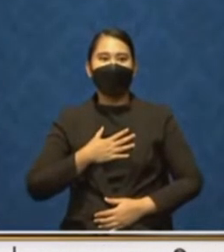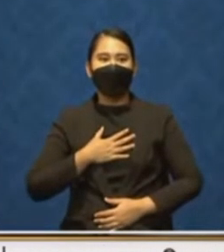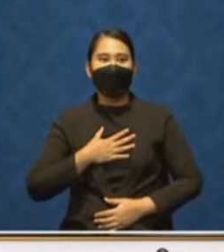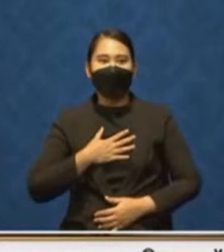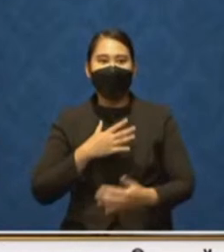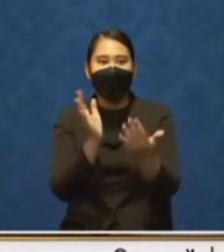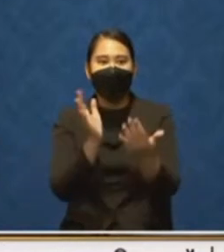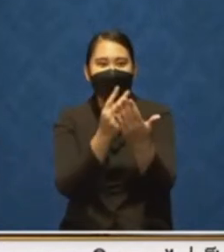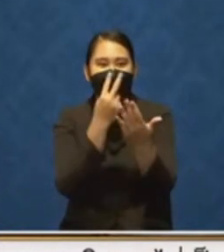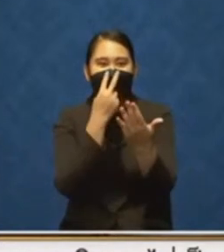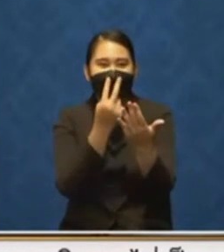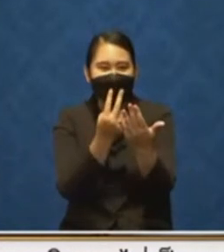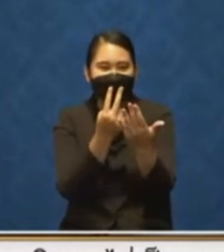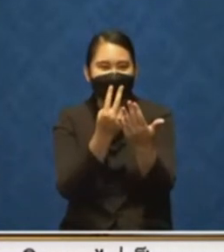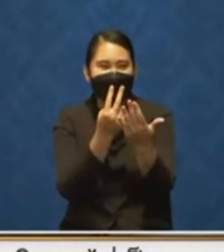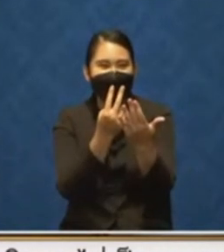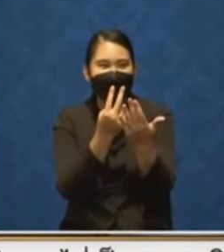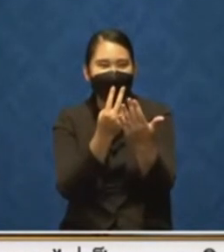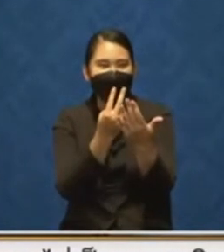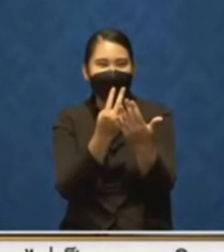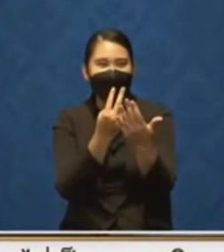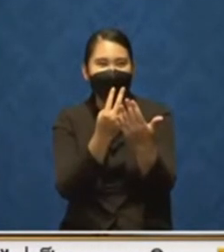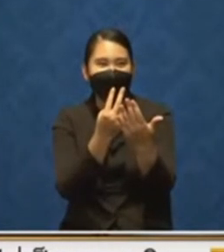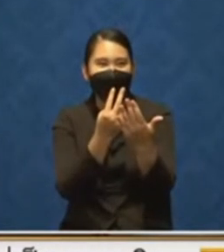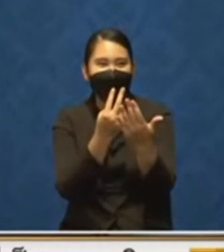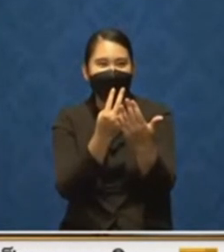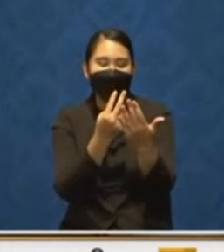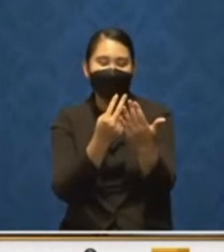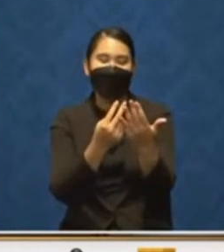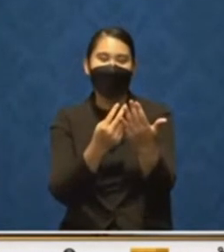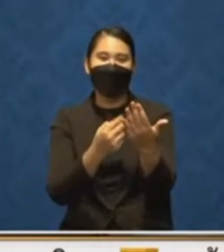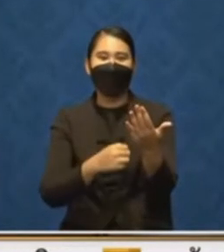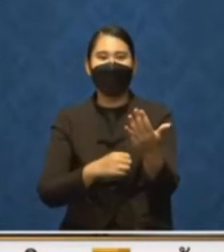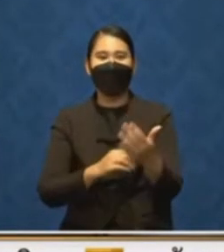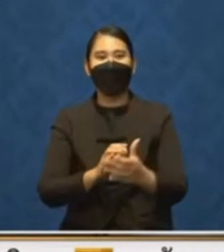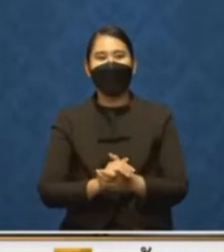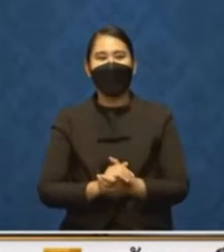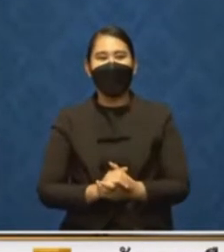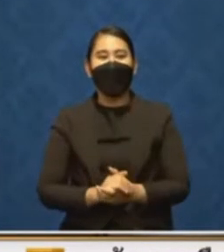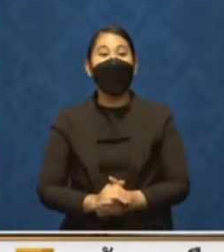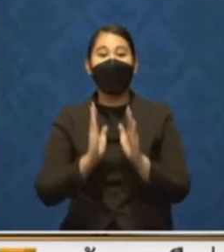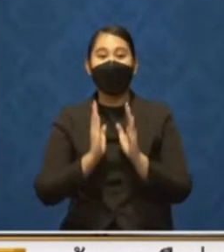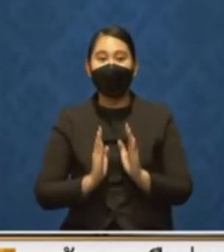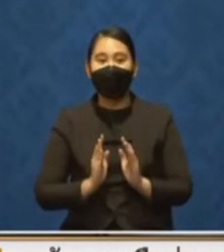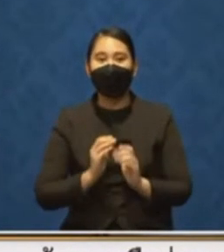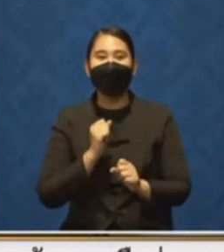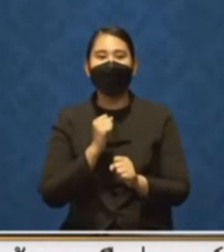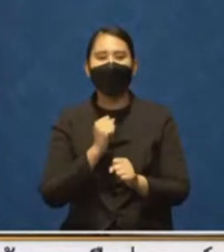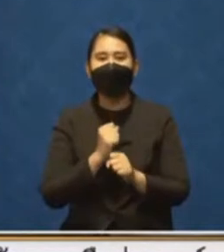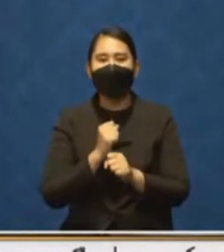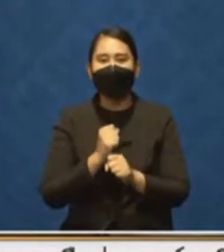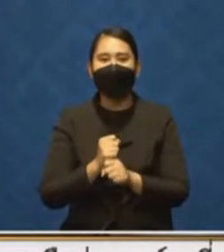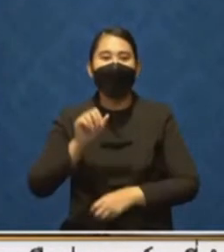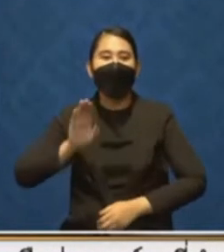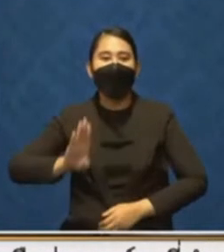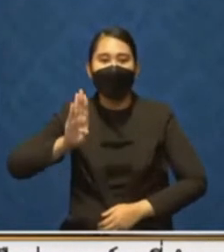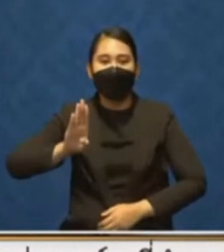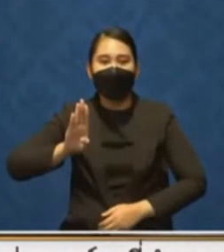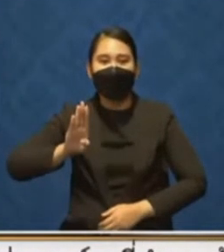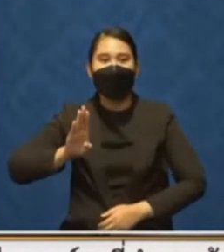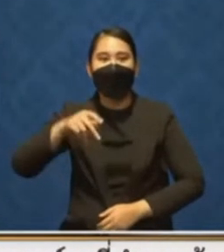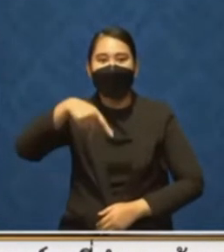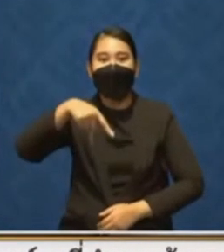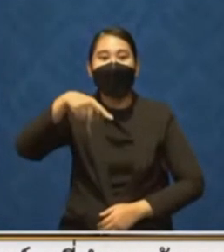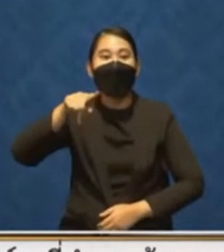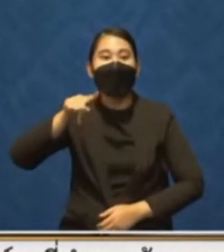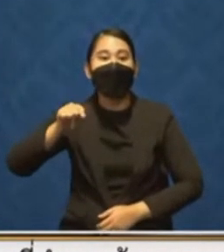จู่ๆประธานครับคนที่เคยอยู่บริษัทพีทีทีโกลบอลเคมิคอลตอนไปดิว